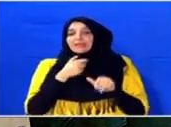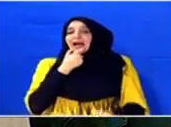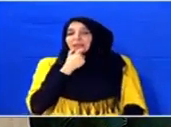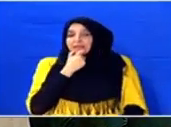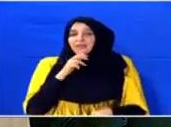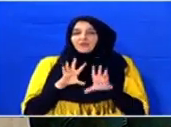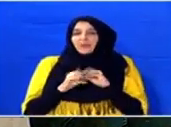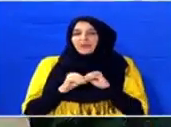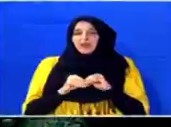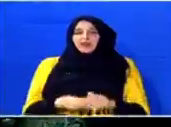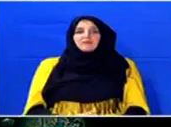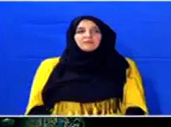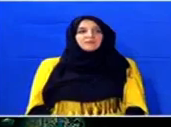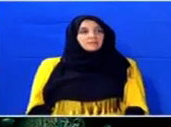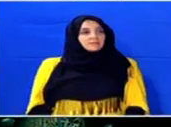العالي